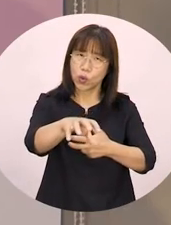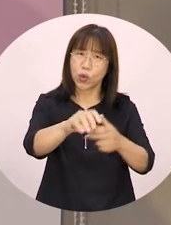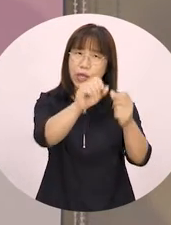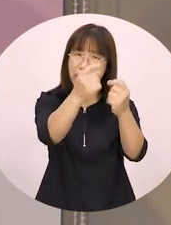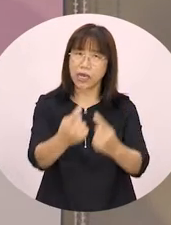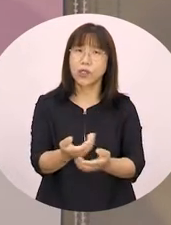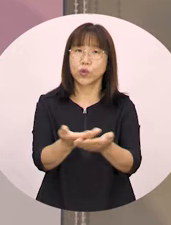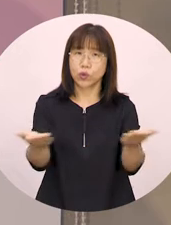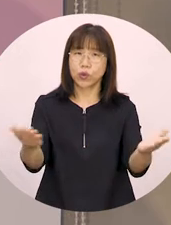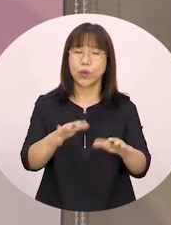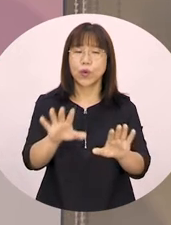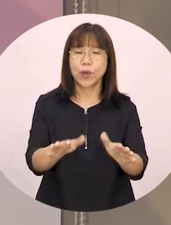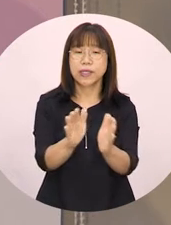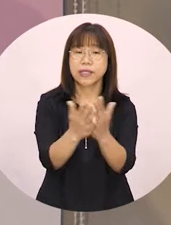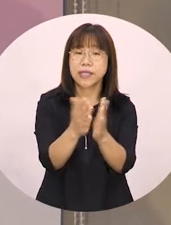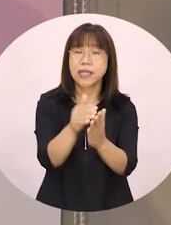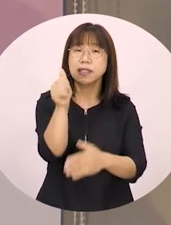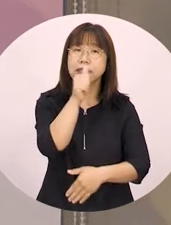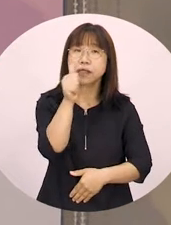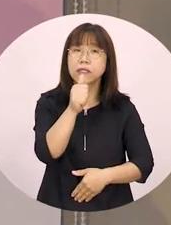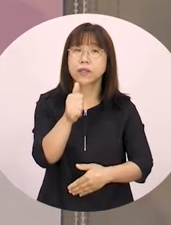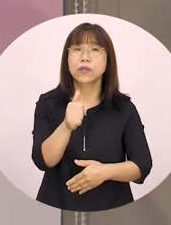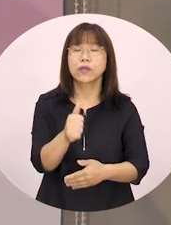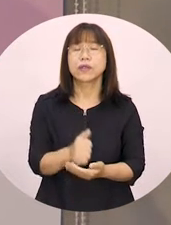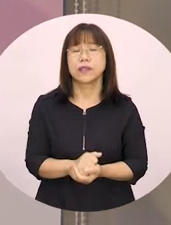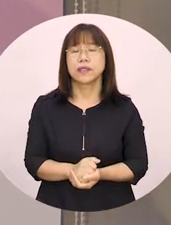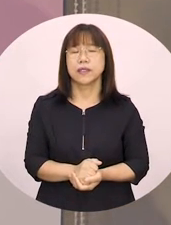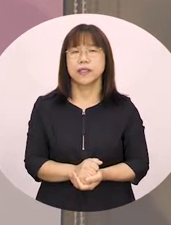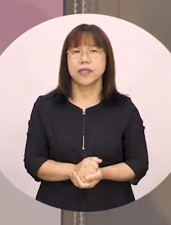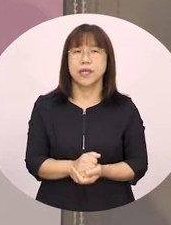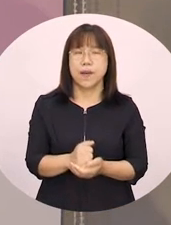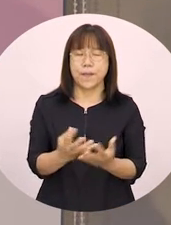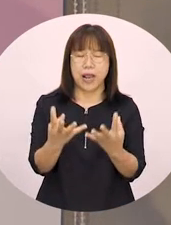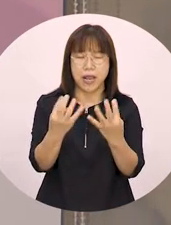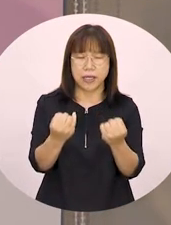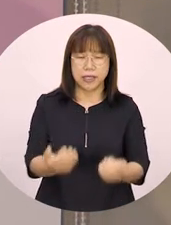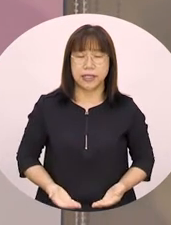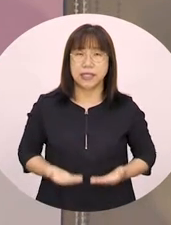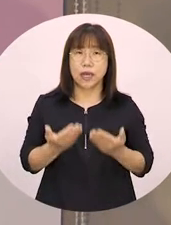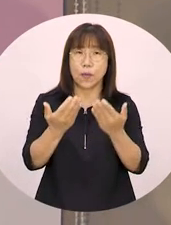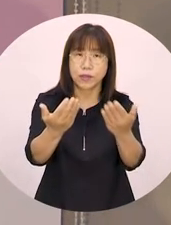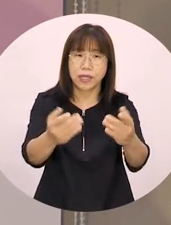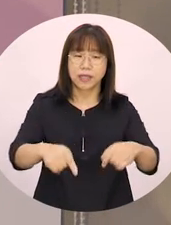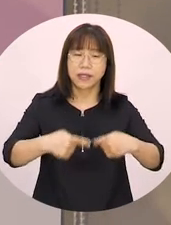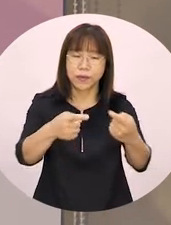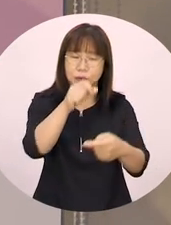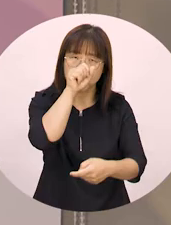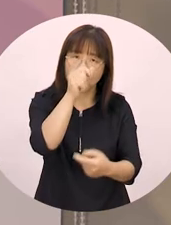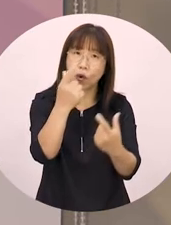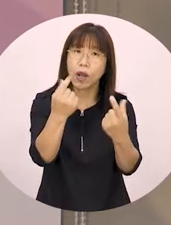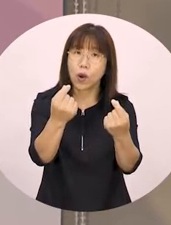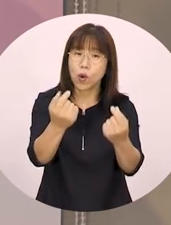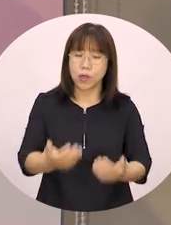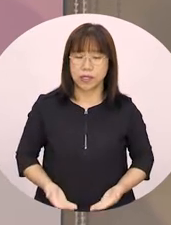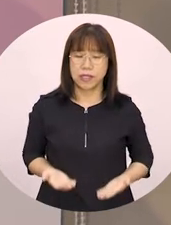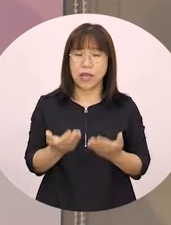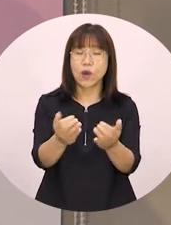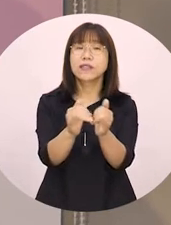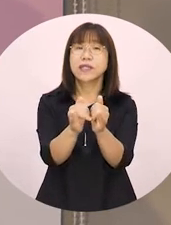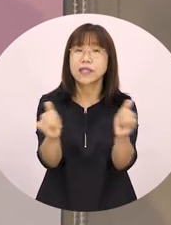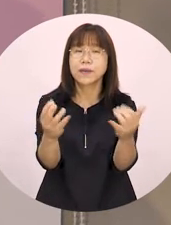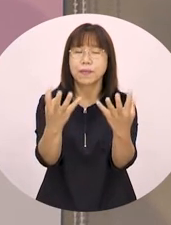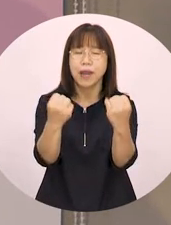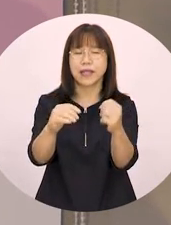이번 감소 랑 봉사란 벌브 북을 참고를 써 또 많은 분들일 자몽 설 선물 드려도 있겠습니다 앞으로 자 목사가